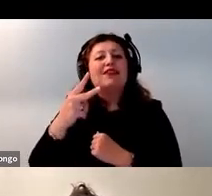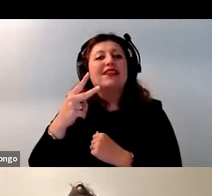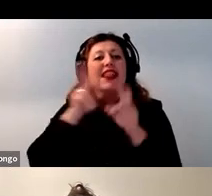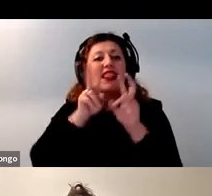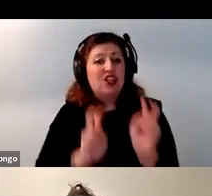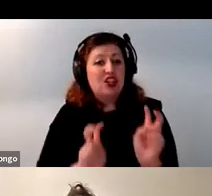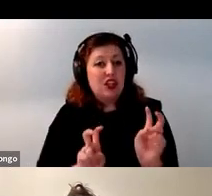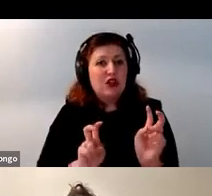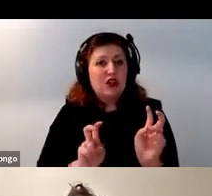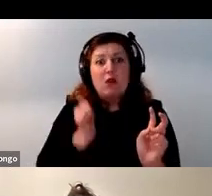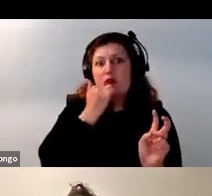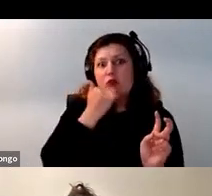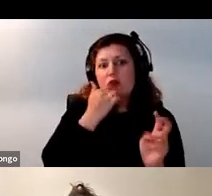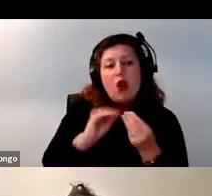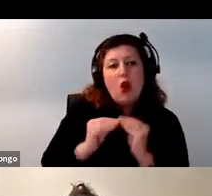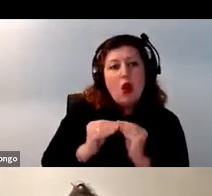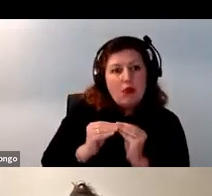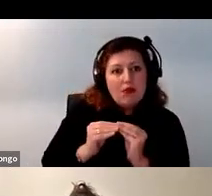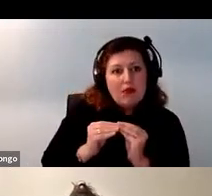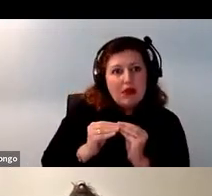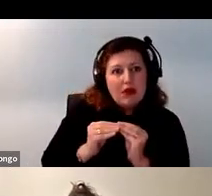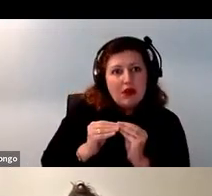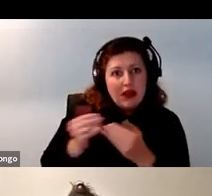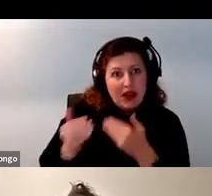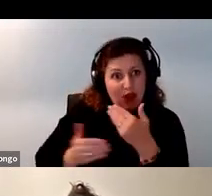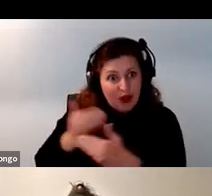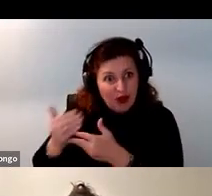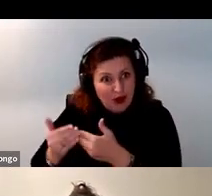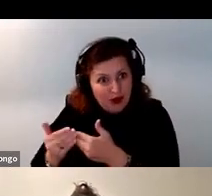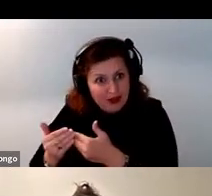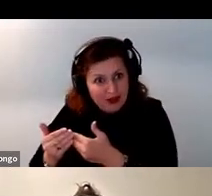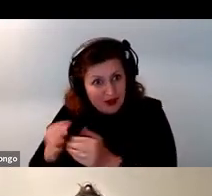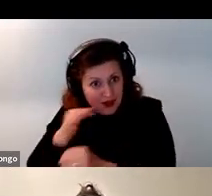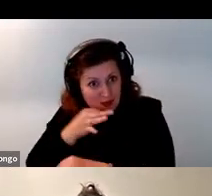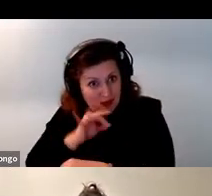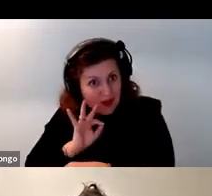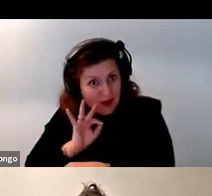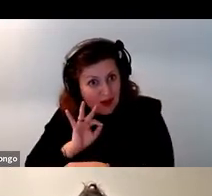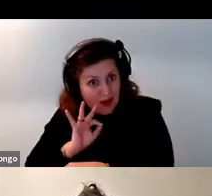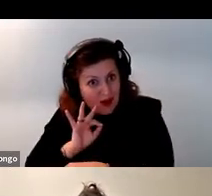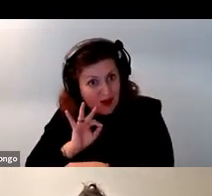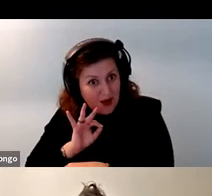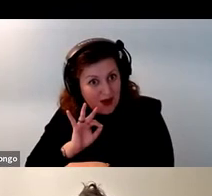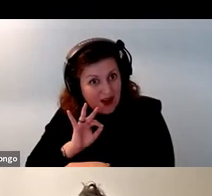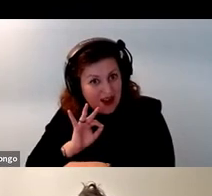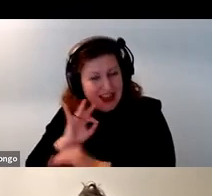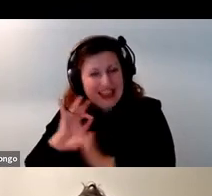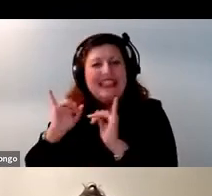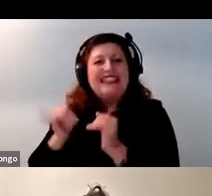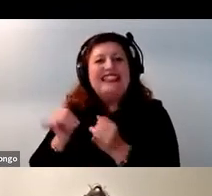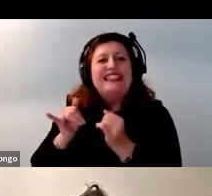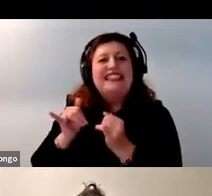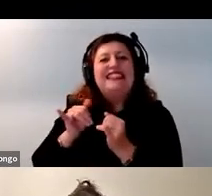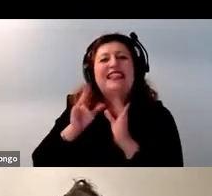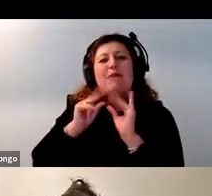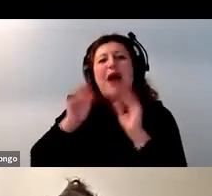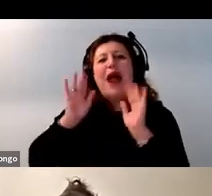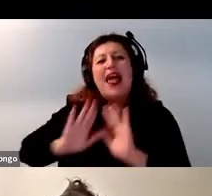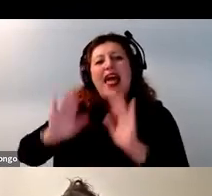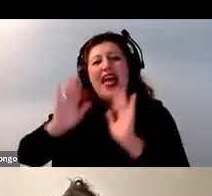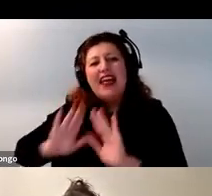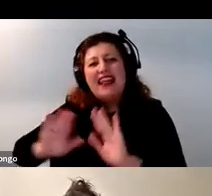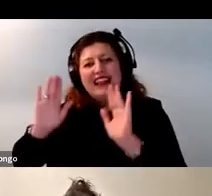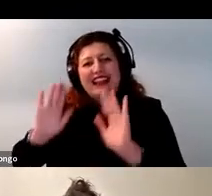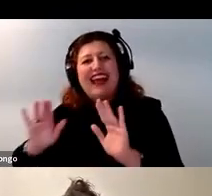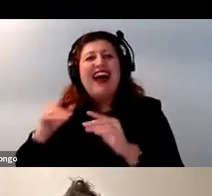come funziona? Si può rispondere. Ci spegne parlate un lentamente perché sennò